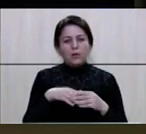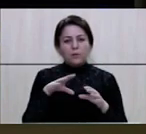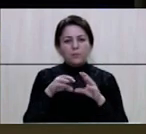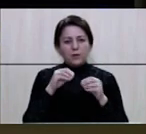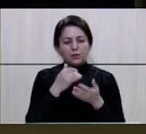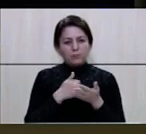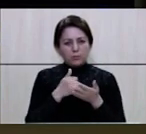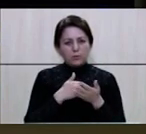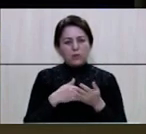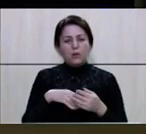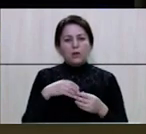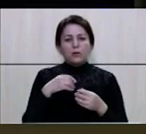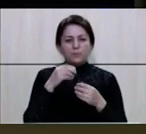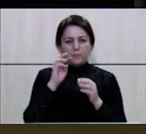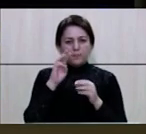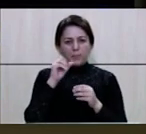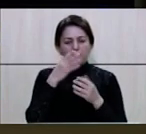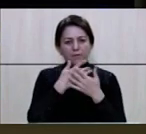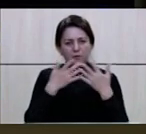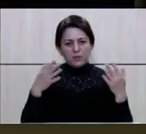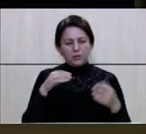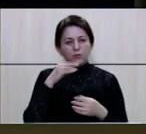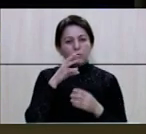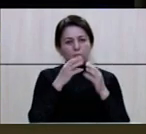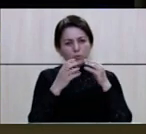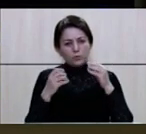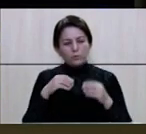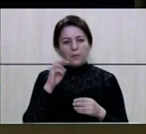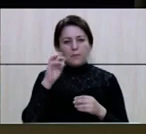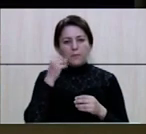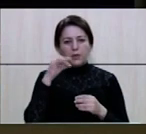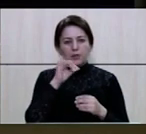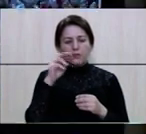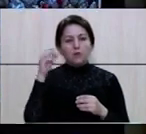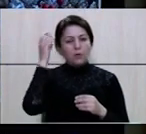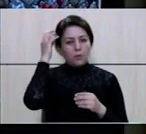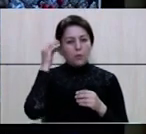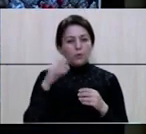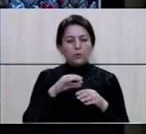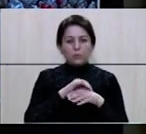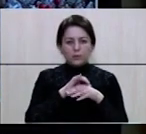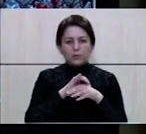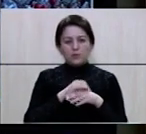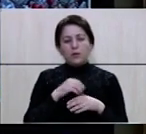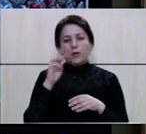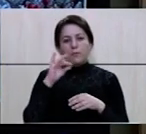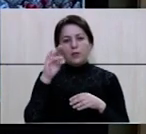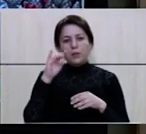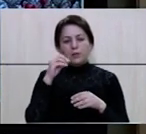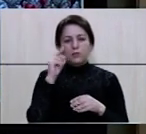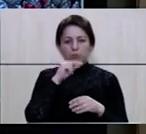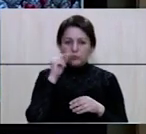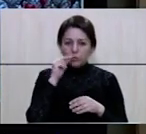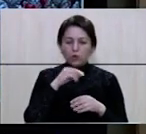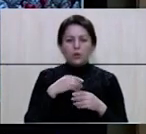paxta moyi, ho'l meva, uzum, mayiz, qorako'l teri, mineral o'g'it, tamaki, choy